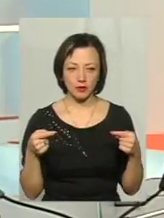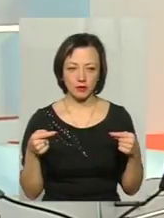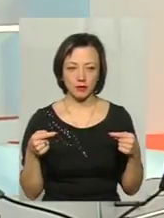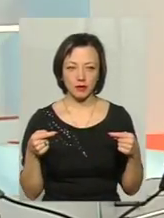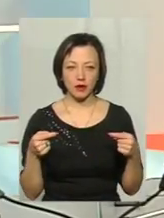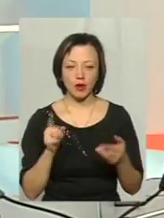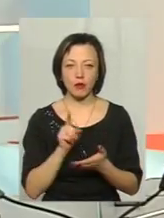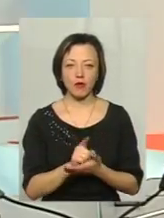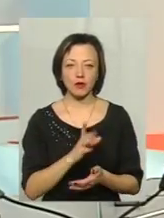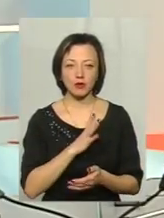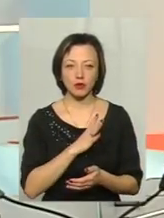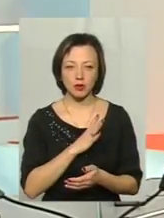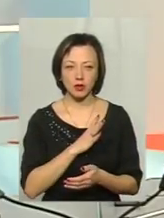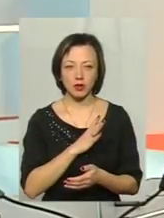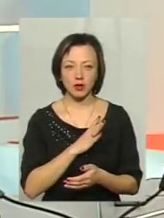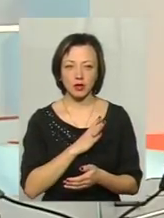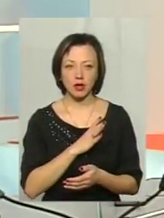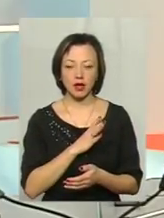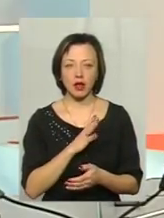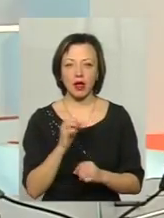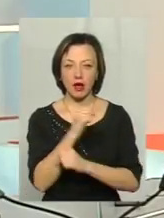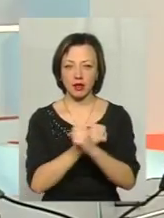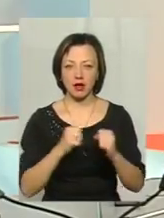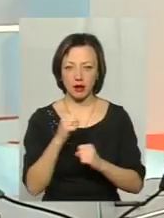харчування, повинна бути дизель-електростанція, це